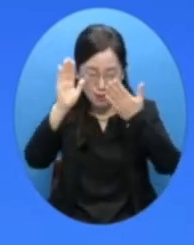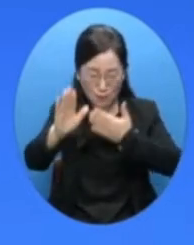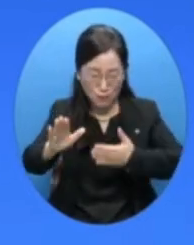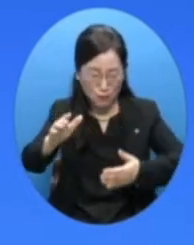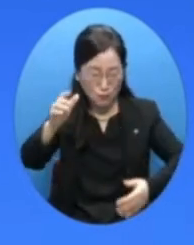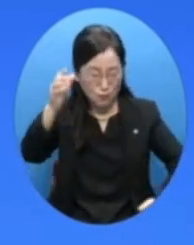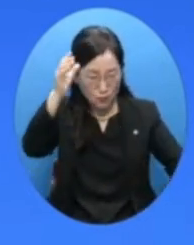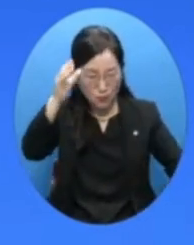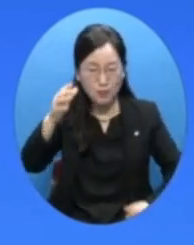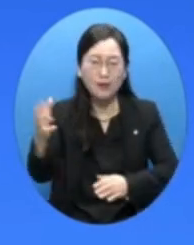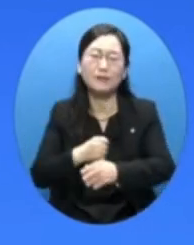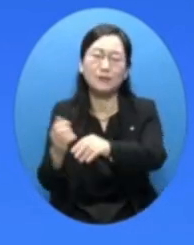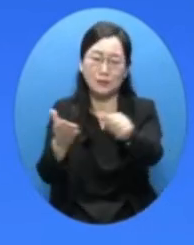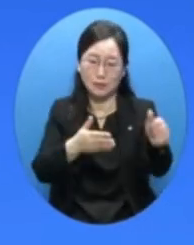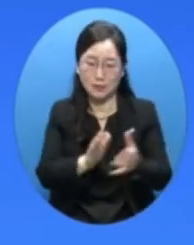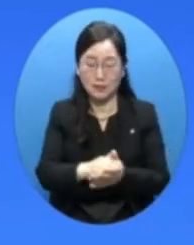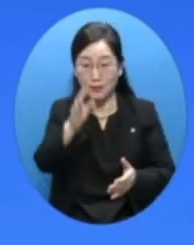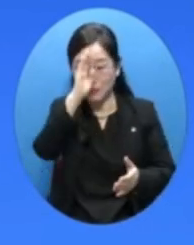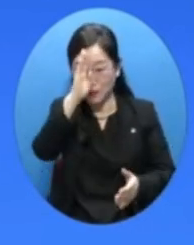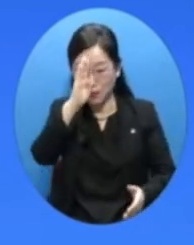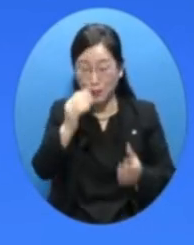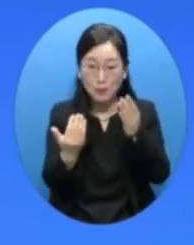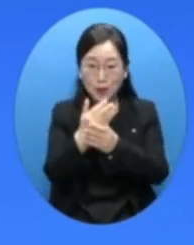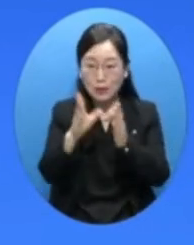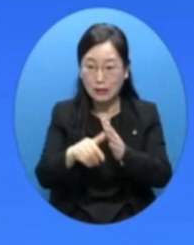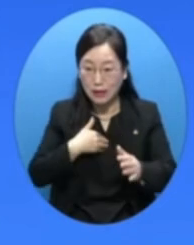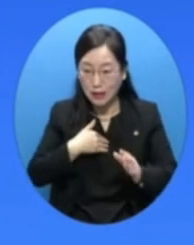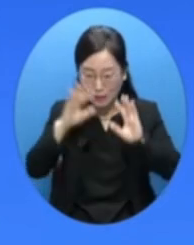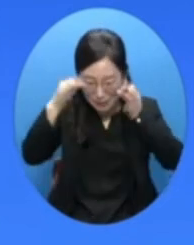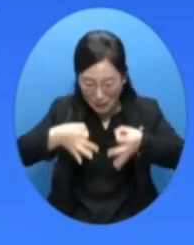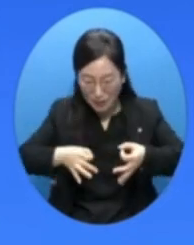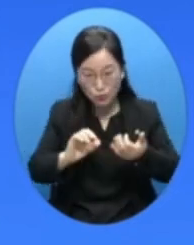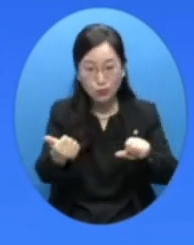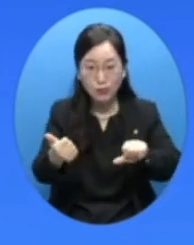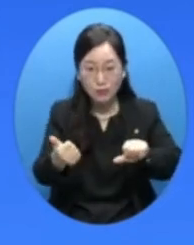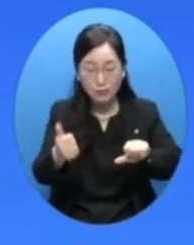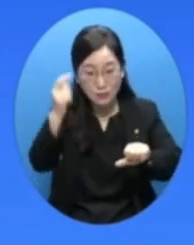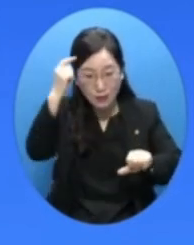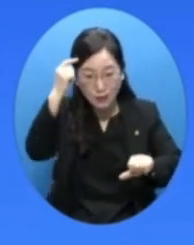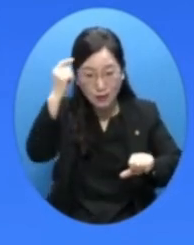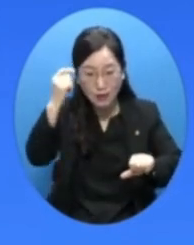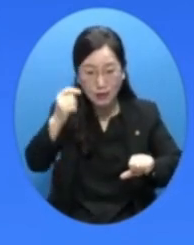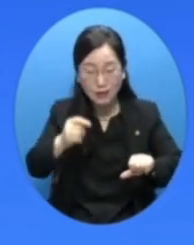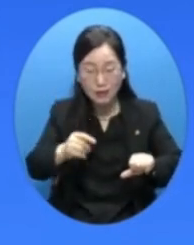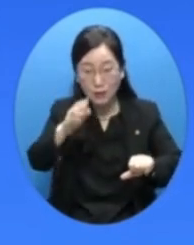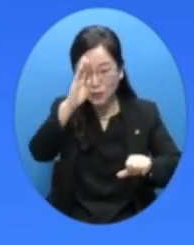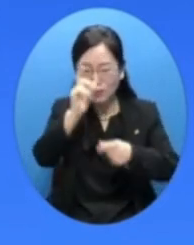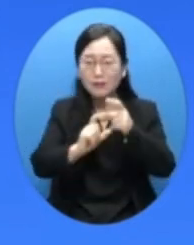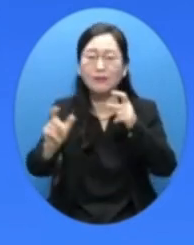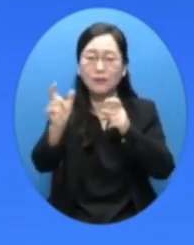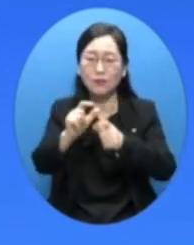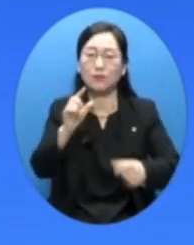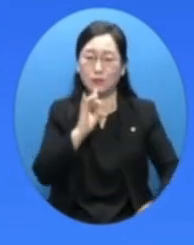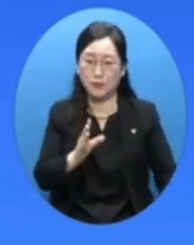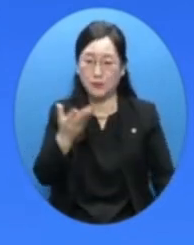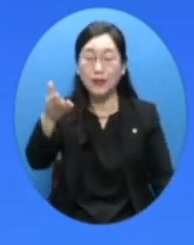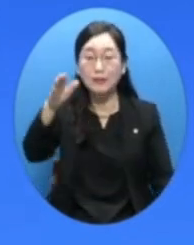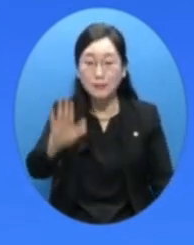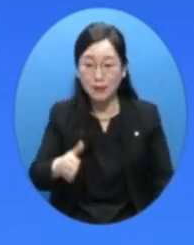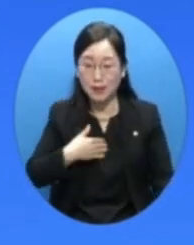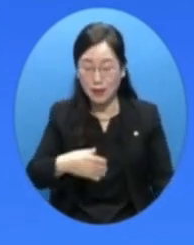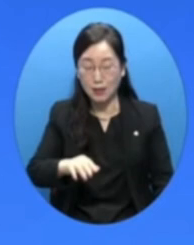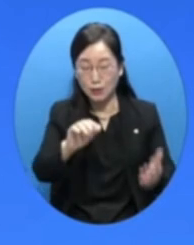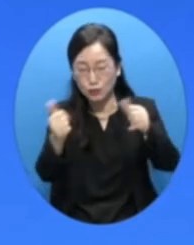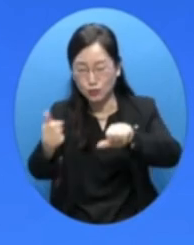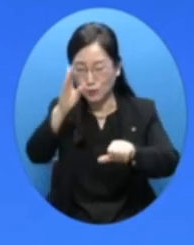것입니다. 병이 걸렸을 때 내가 죽었구나 하면 그는 오히려 병을 더 불러오는 것입니다. 그러나 내가 죽을 병에